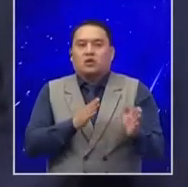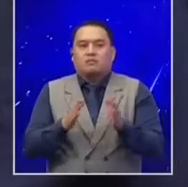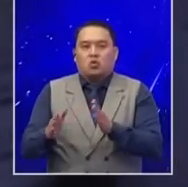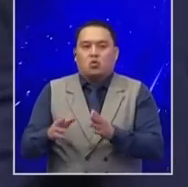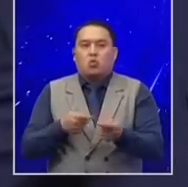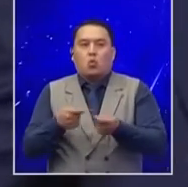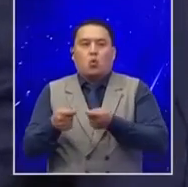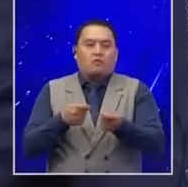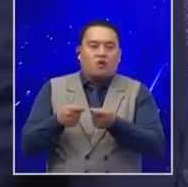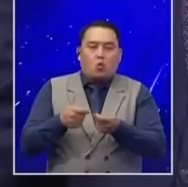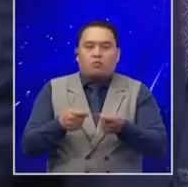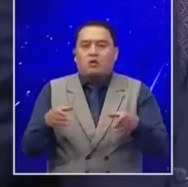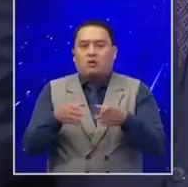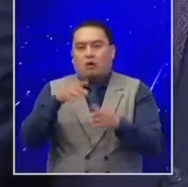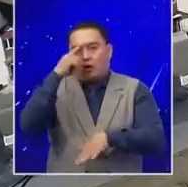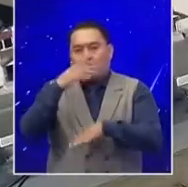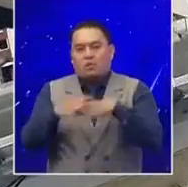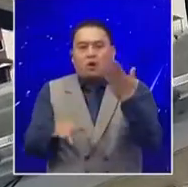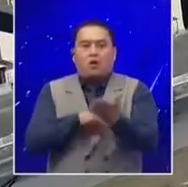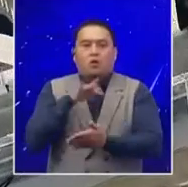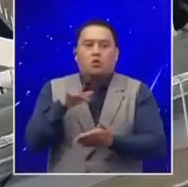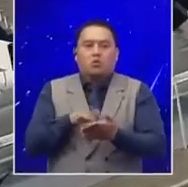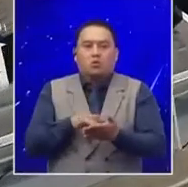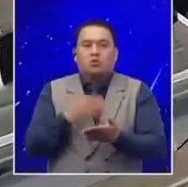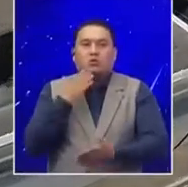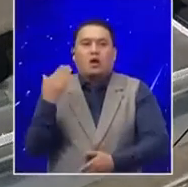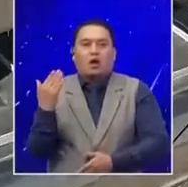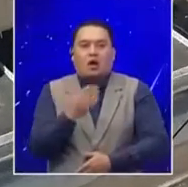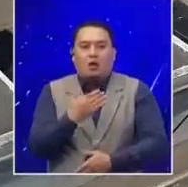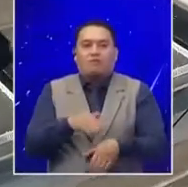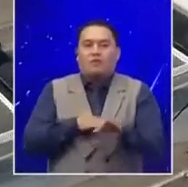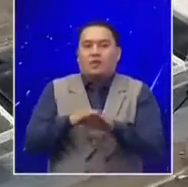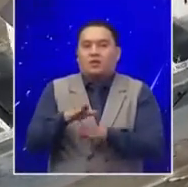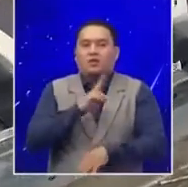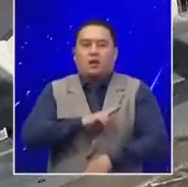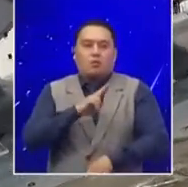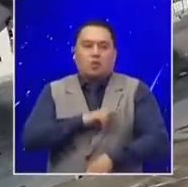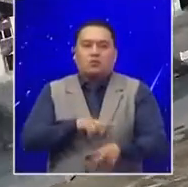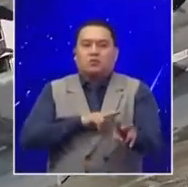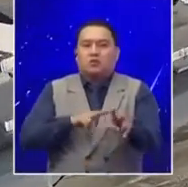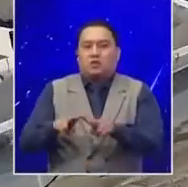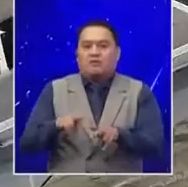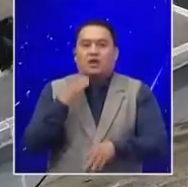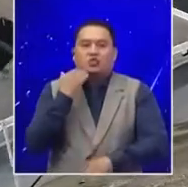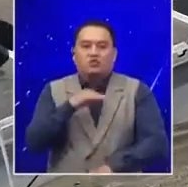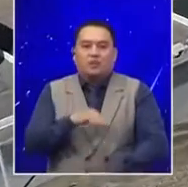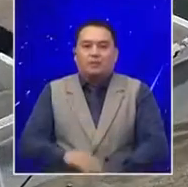Систематически руководители управлений и акимы городов и районов должны докладывать о проводимых работах и следить за